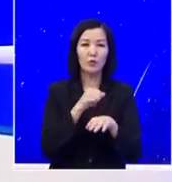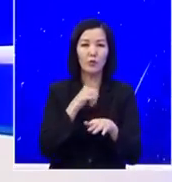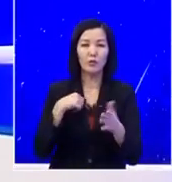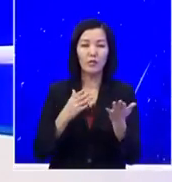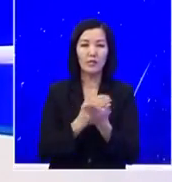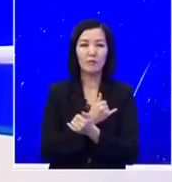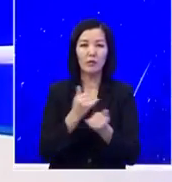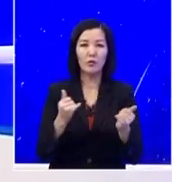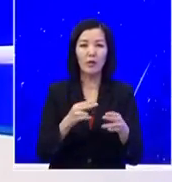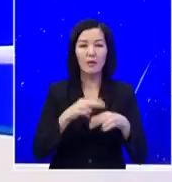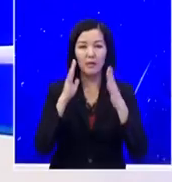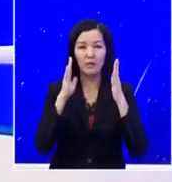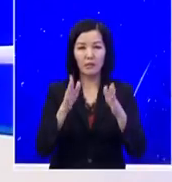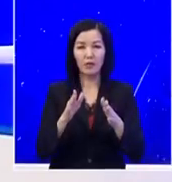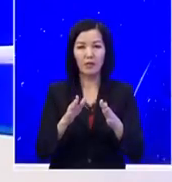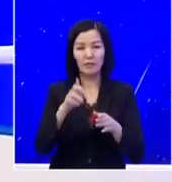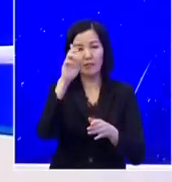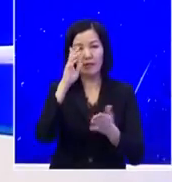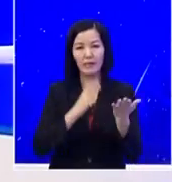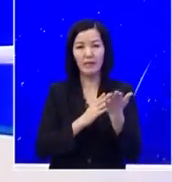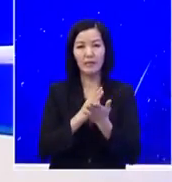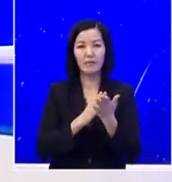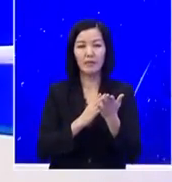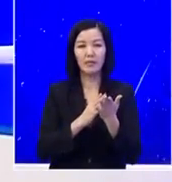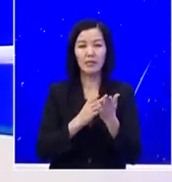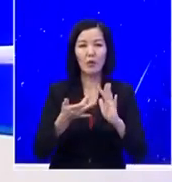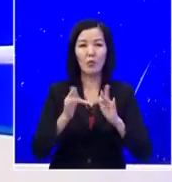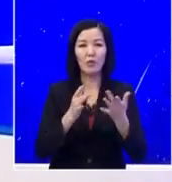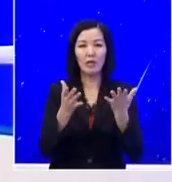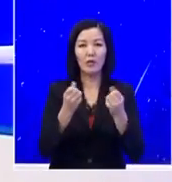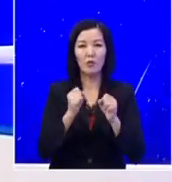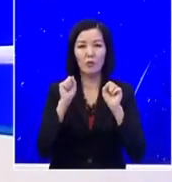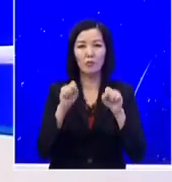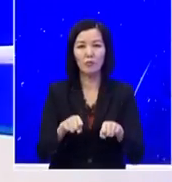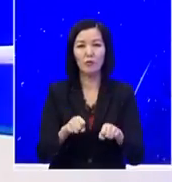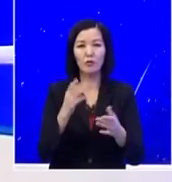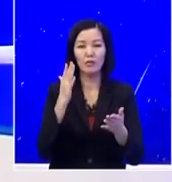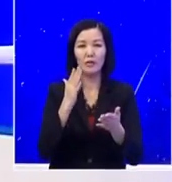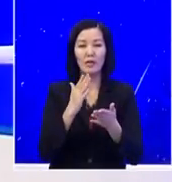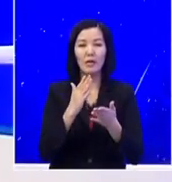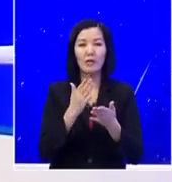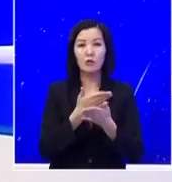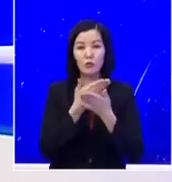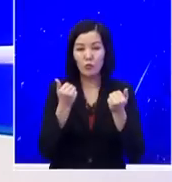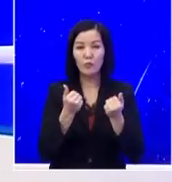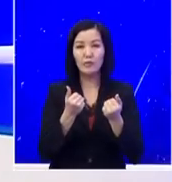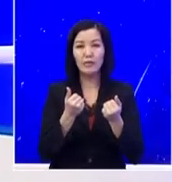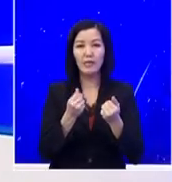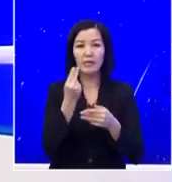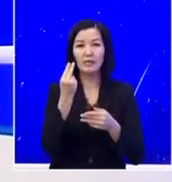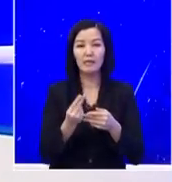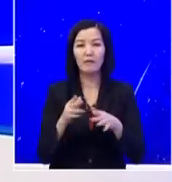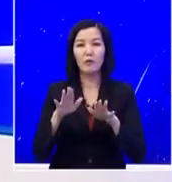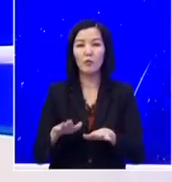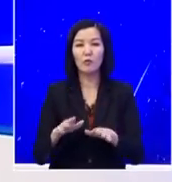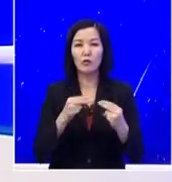қызмет көрсетуіне баса назар аударылады. Ал мемлекеттік қызметтерді онлайн алуға мүмкіндігі жоқтар үшін арнайы цифрлық бұрыштар